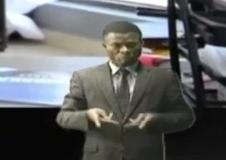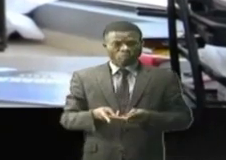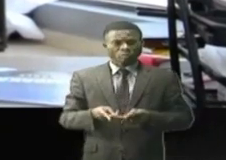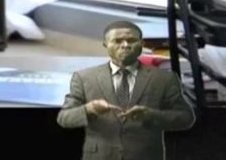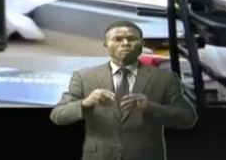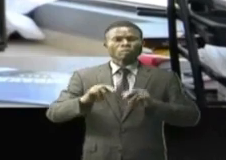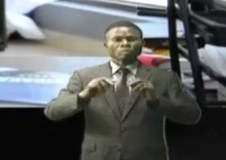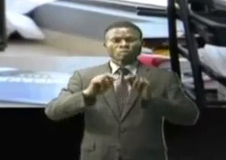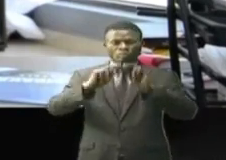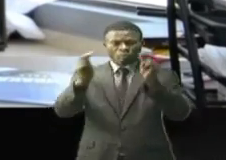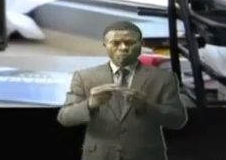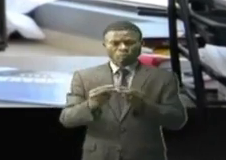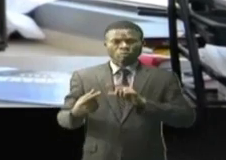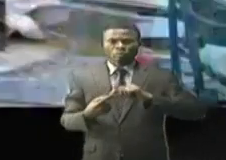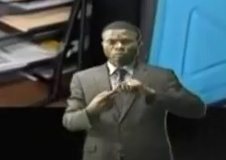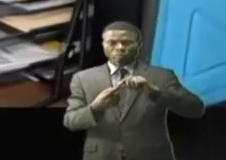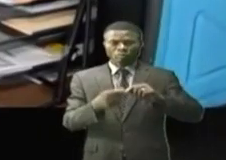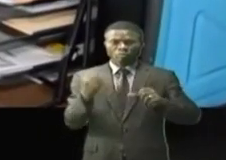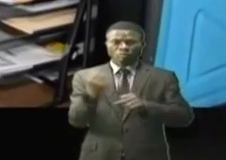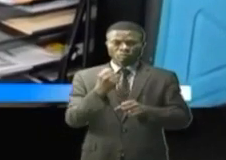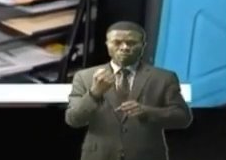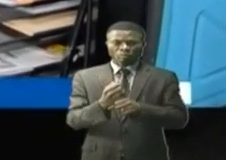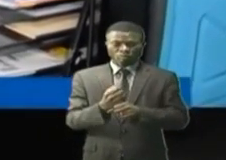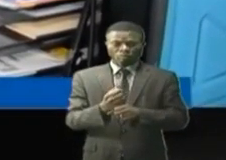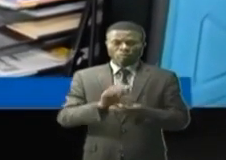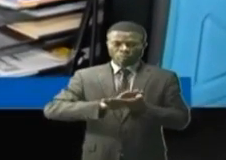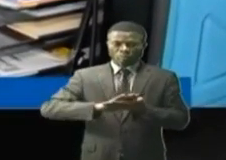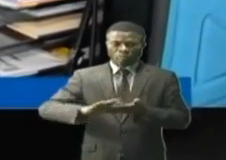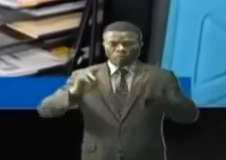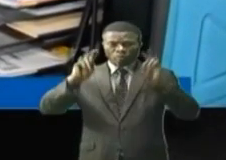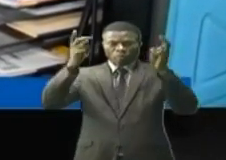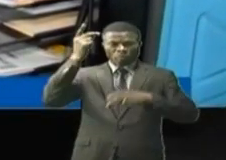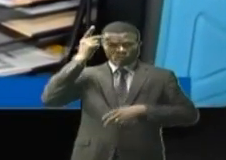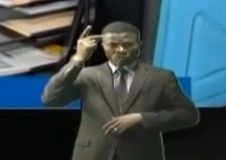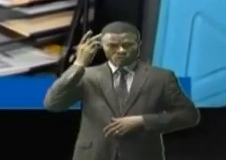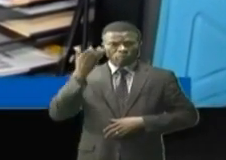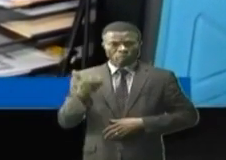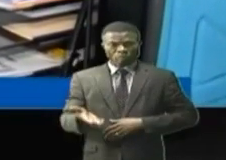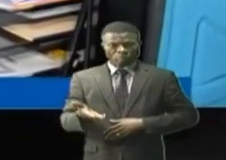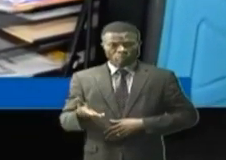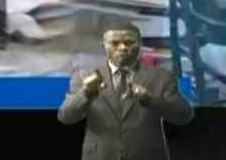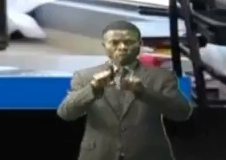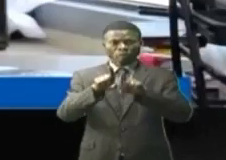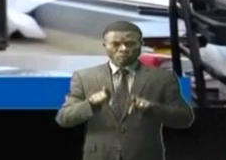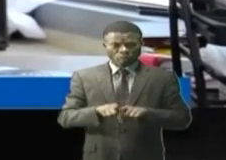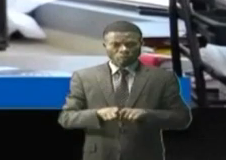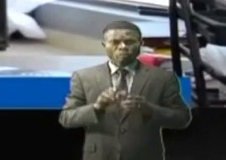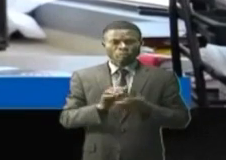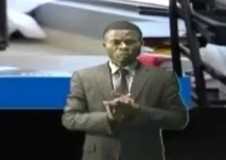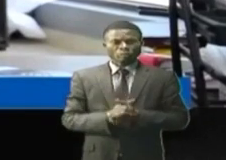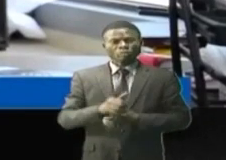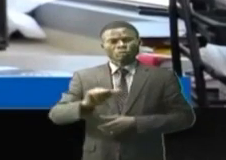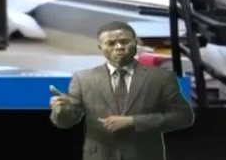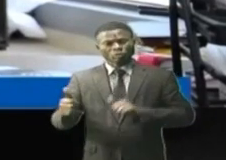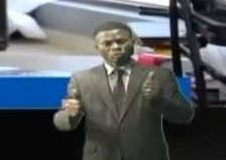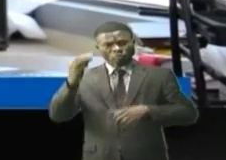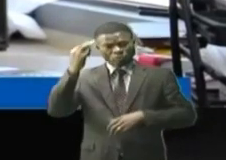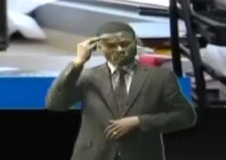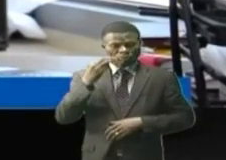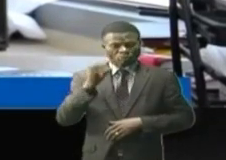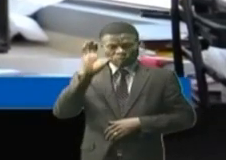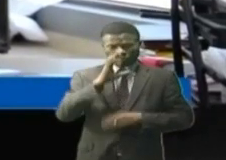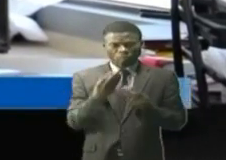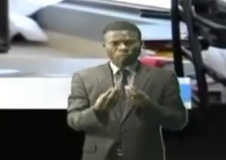service spécialisé du secteur de l'assainissement, donc la RASKIN, et bien d'autres, pour étudier